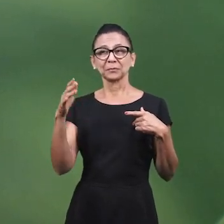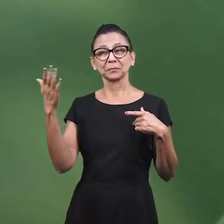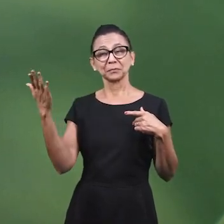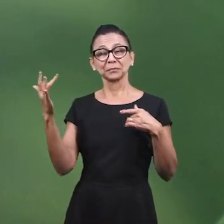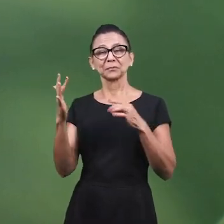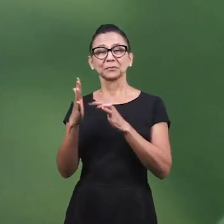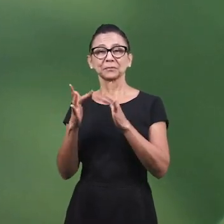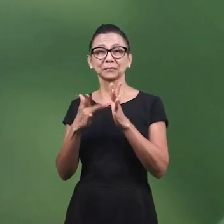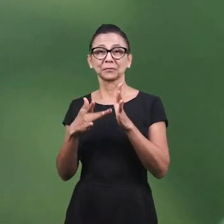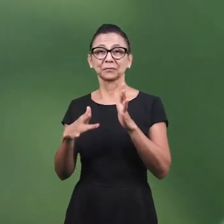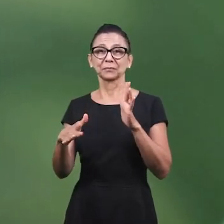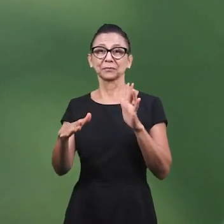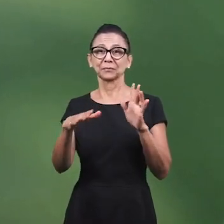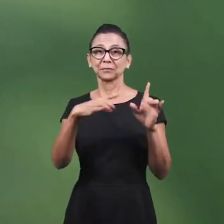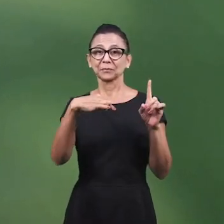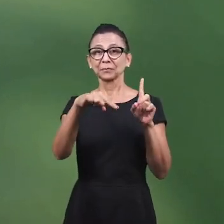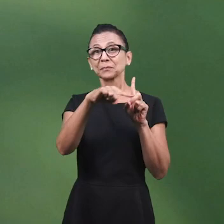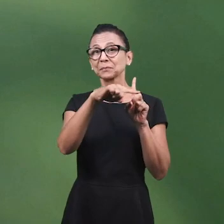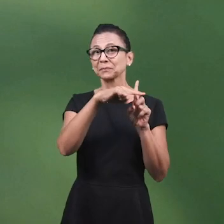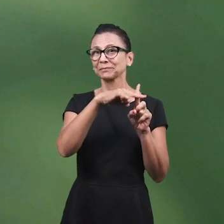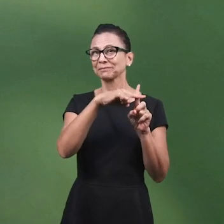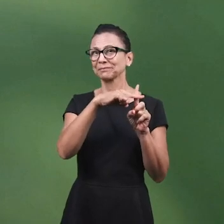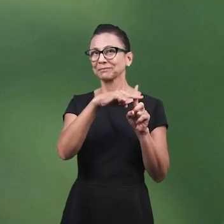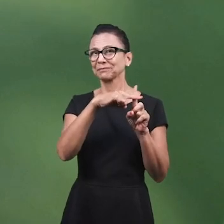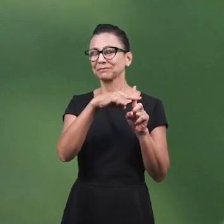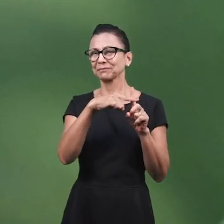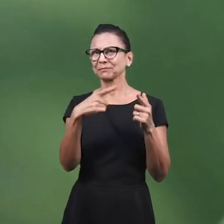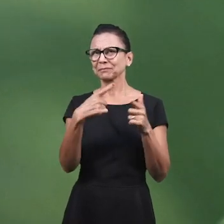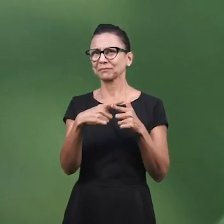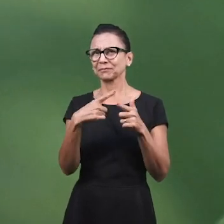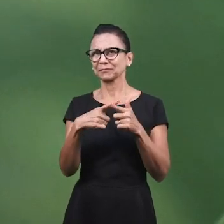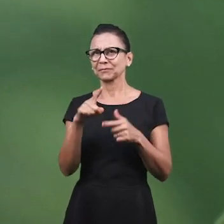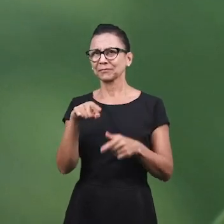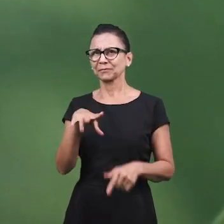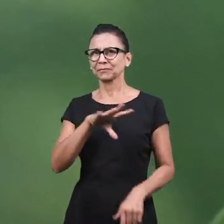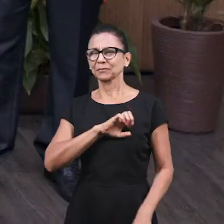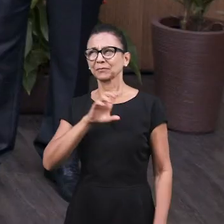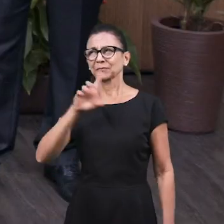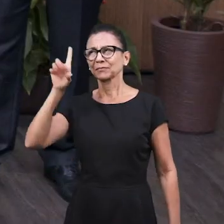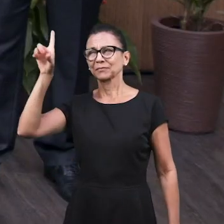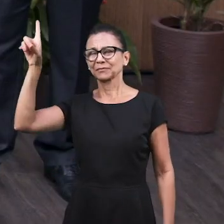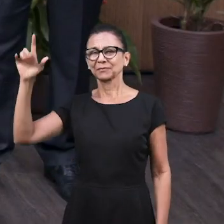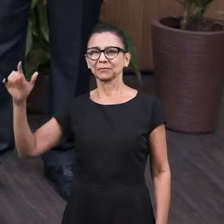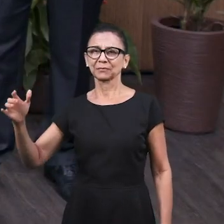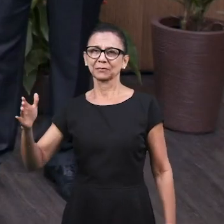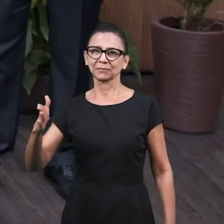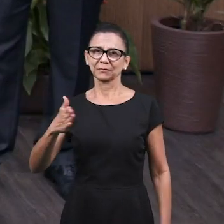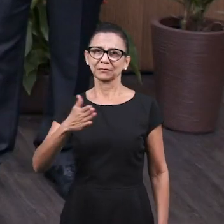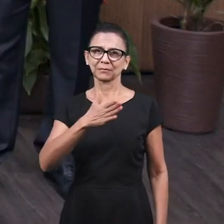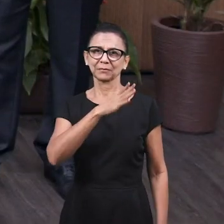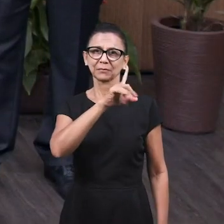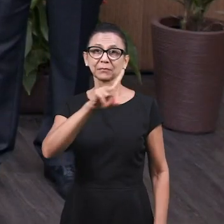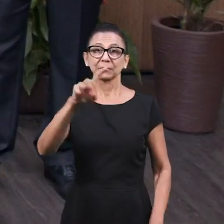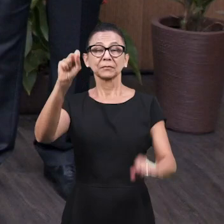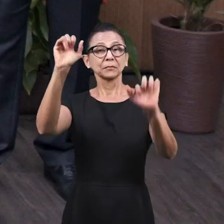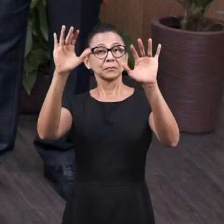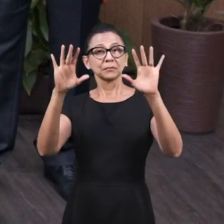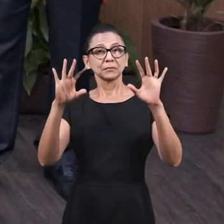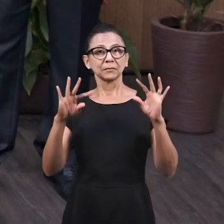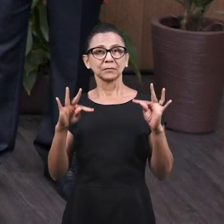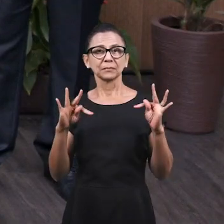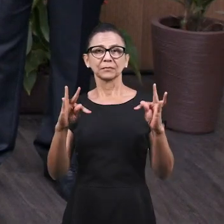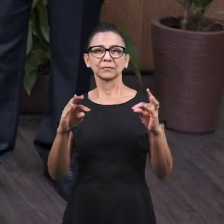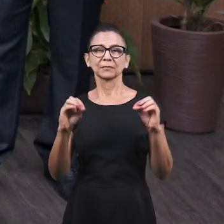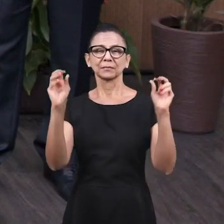Поэтому Иисус и умер. Потому что Иисус есть великая любовь Божия. Господь да